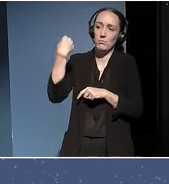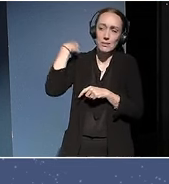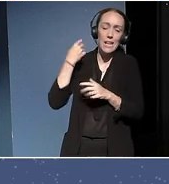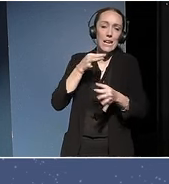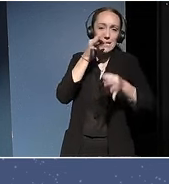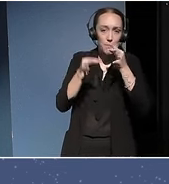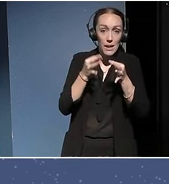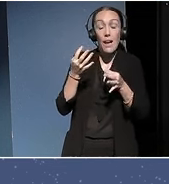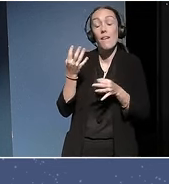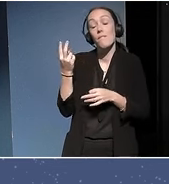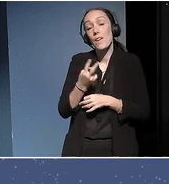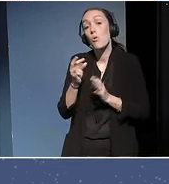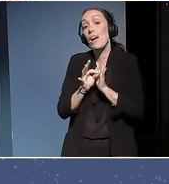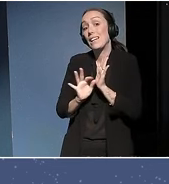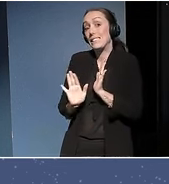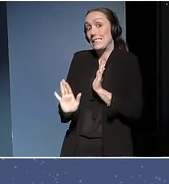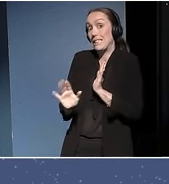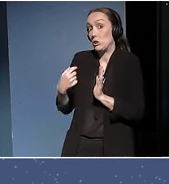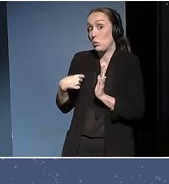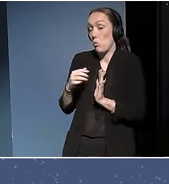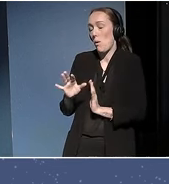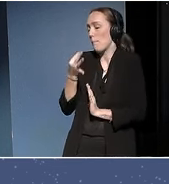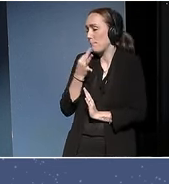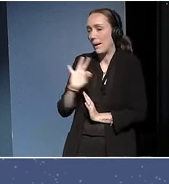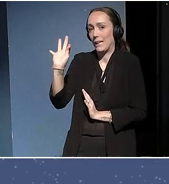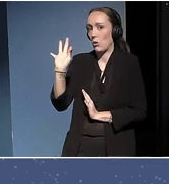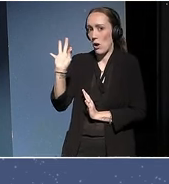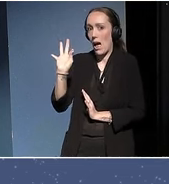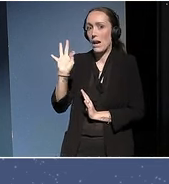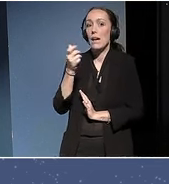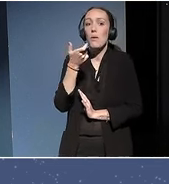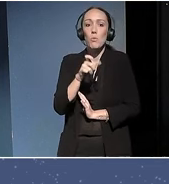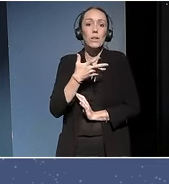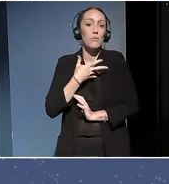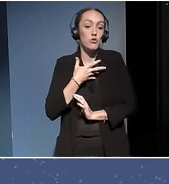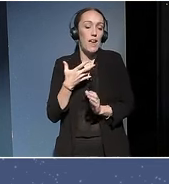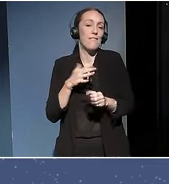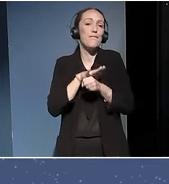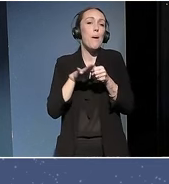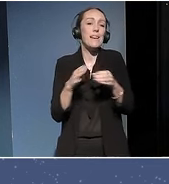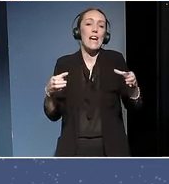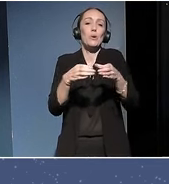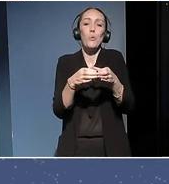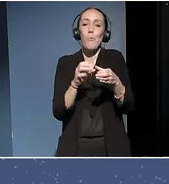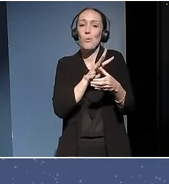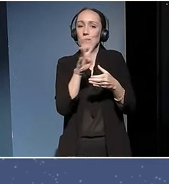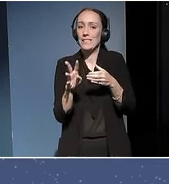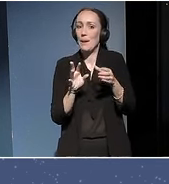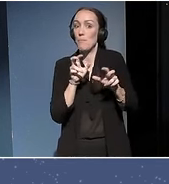caratteristiche particolari rispetto agli altri altri spinosauri quindi della sua famiglia ok